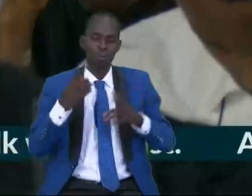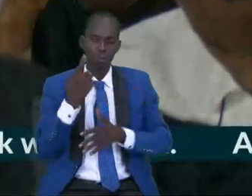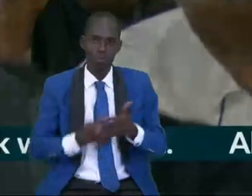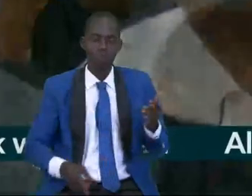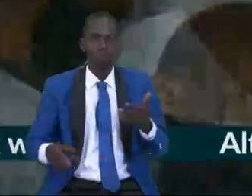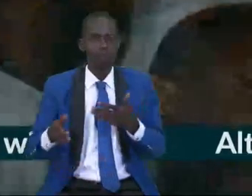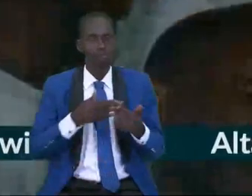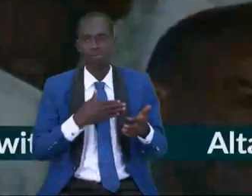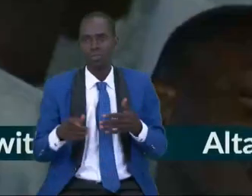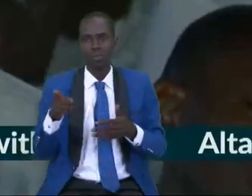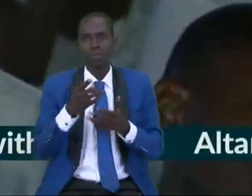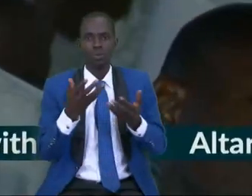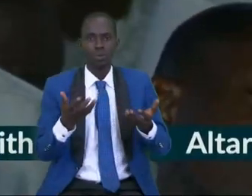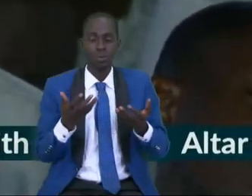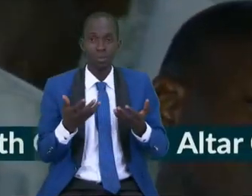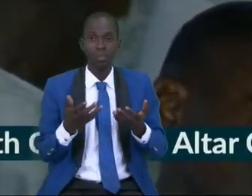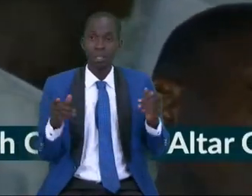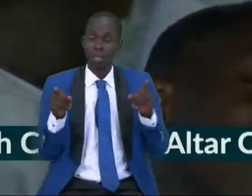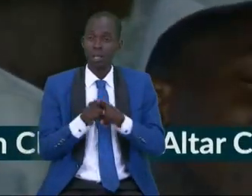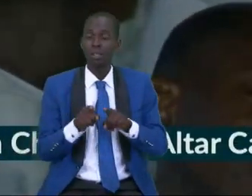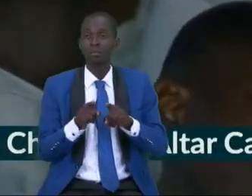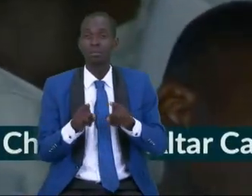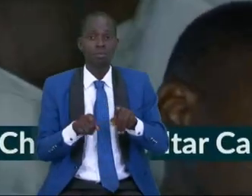Tu ne quitteras pas.